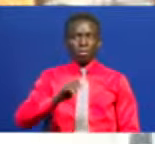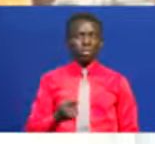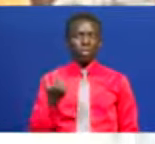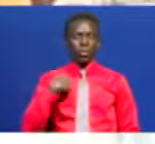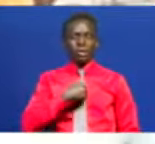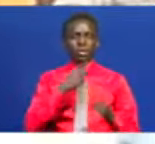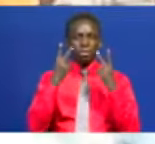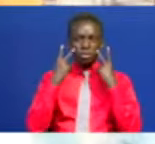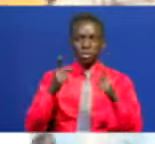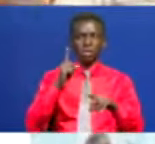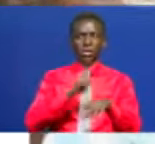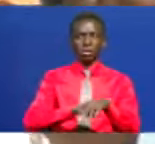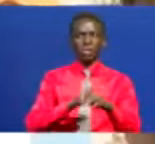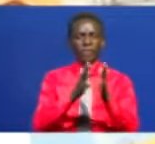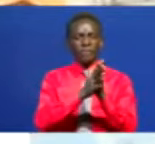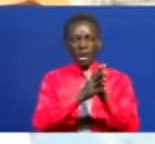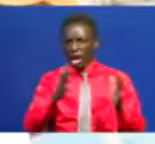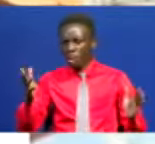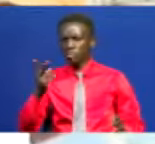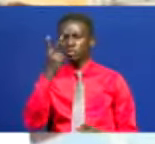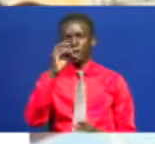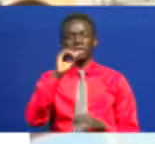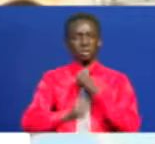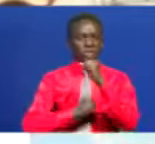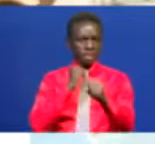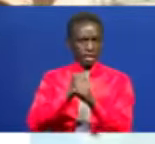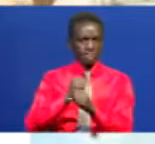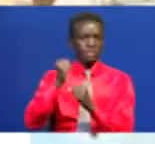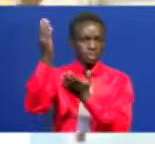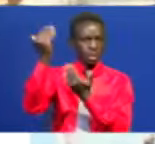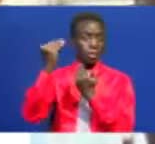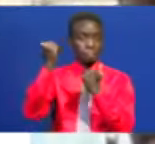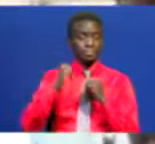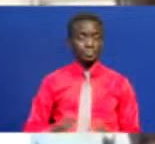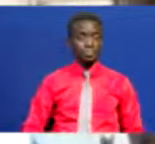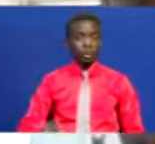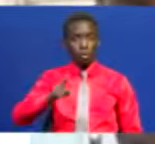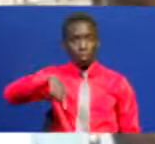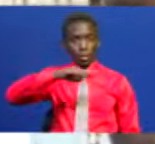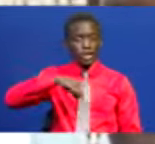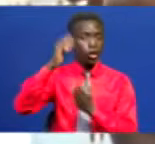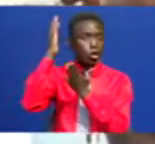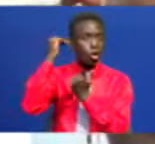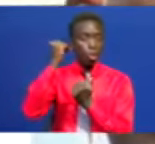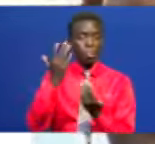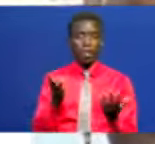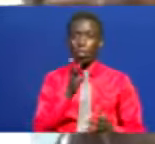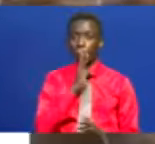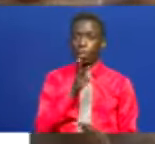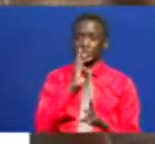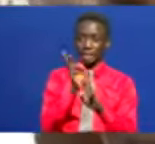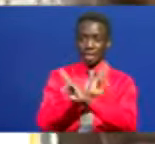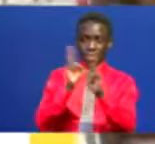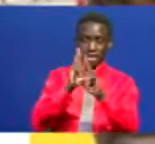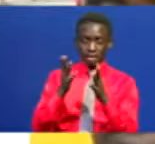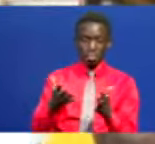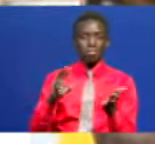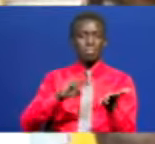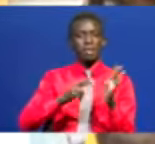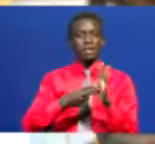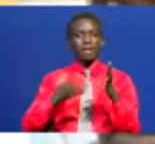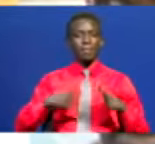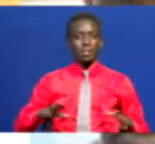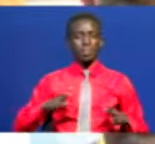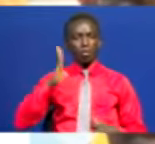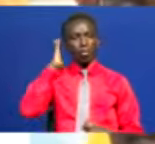time frame of 20 years to come. Tunatarajia kwamba because of water availability population will increase,